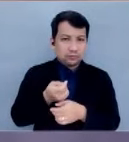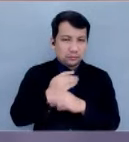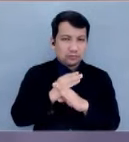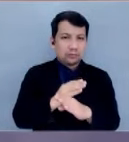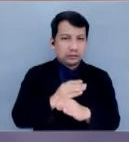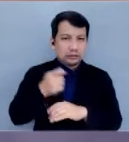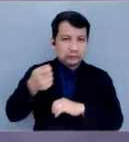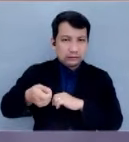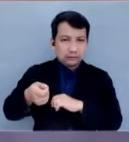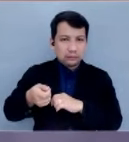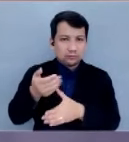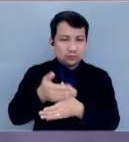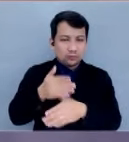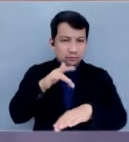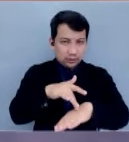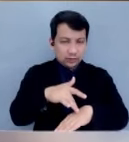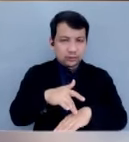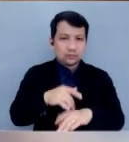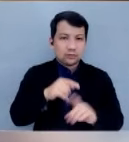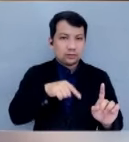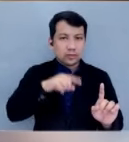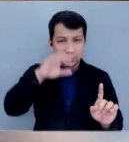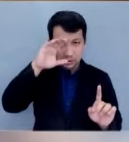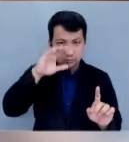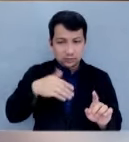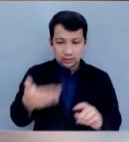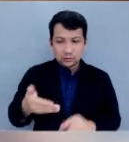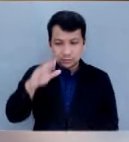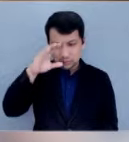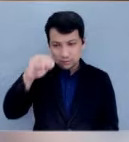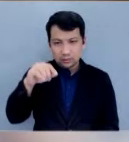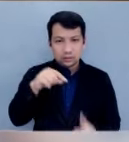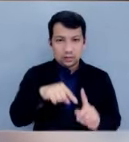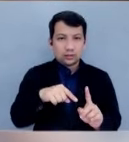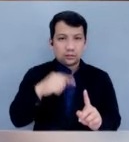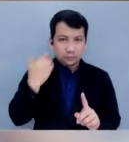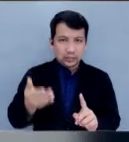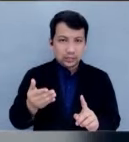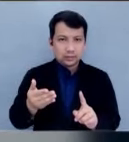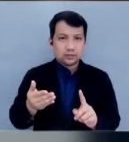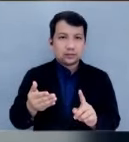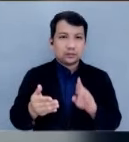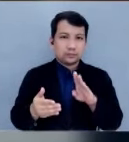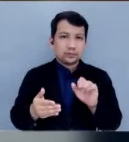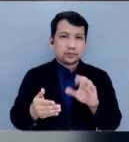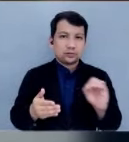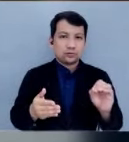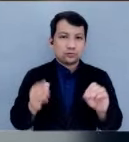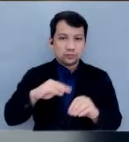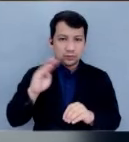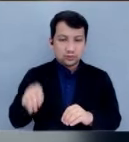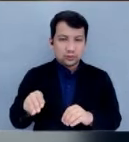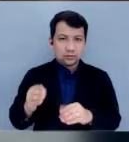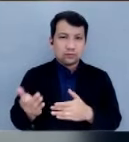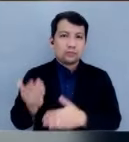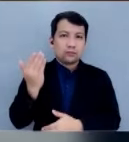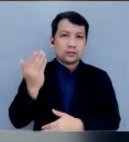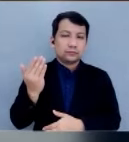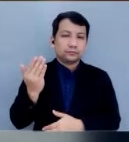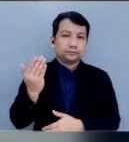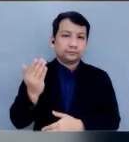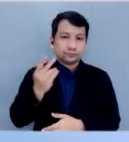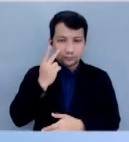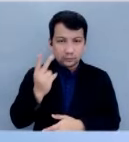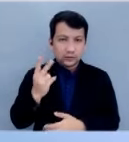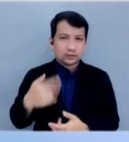Dead on the spot ang lalaking ito matapos pagbabarilin sa Gasangan Street sa Baseco Compound sa Maynila. Madaling araw kanina nang huling makitang buhay ang